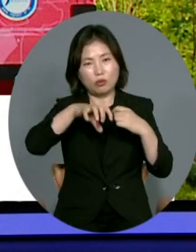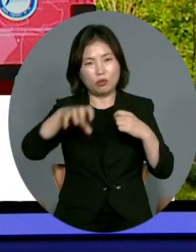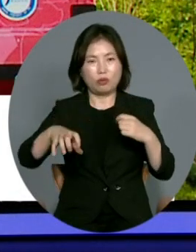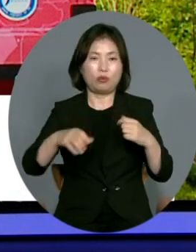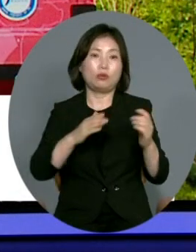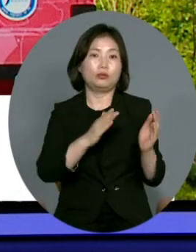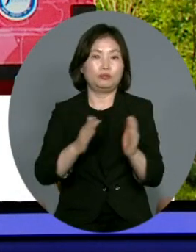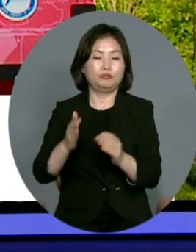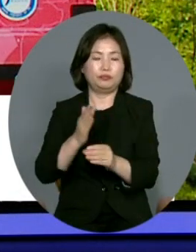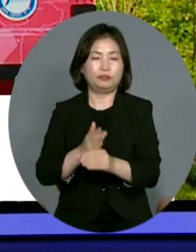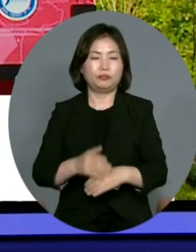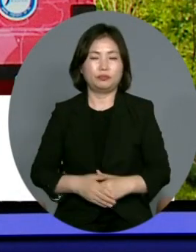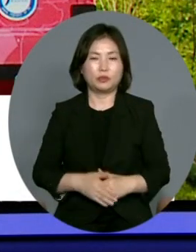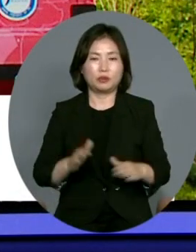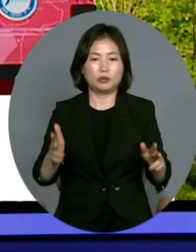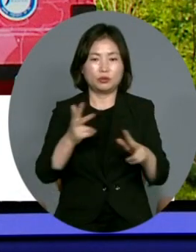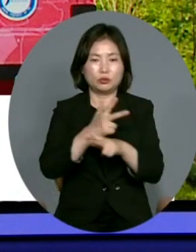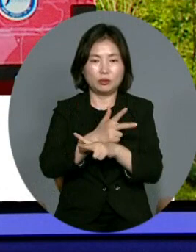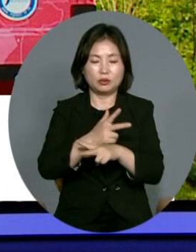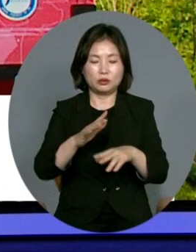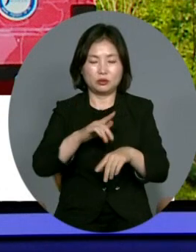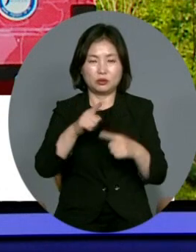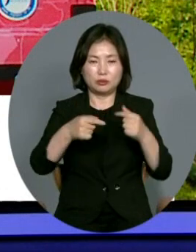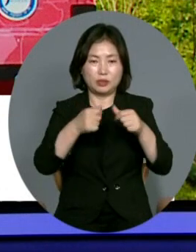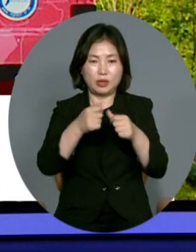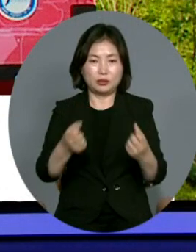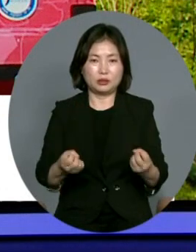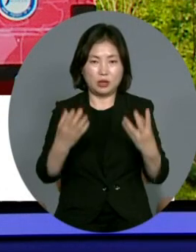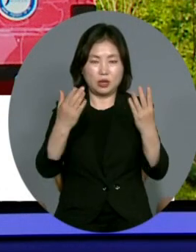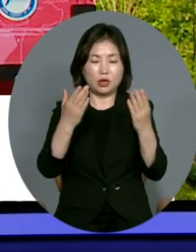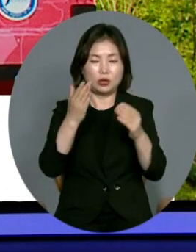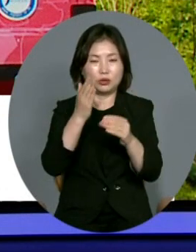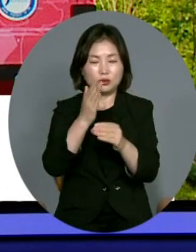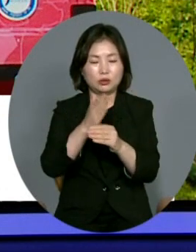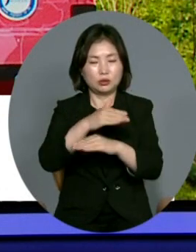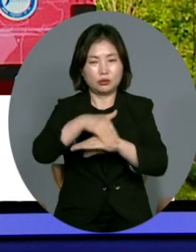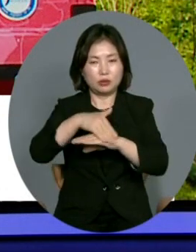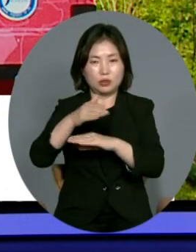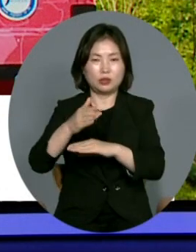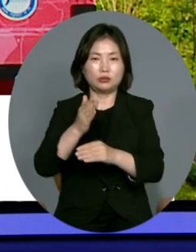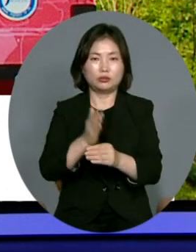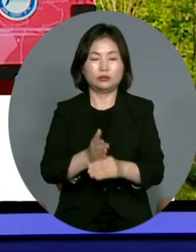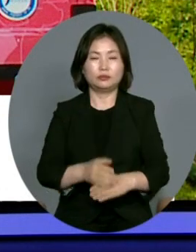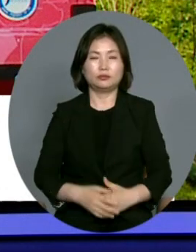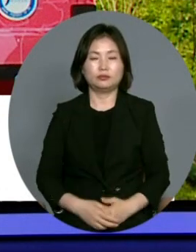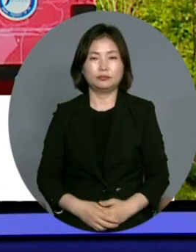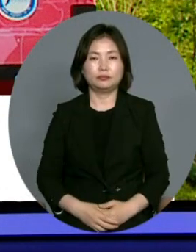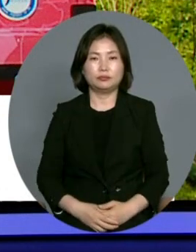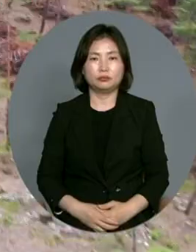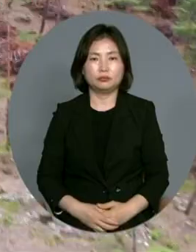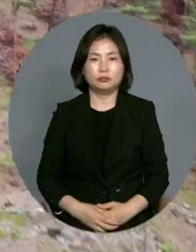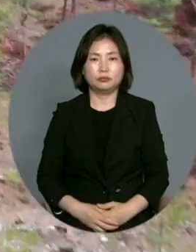마련했습니다 이번 주말에 첫 행사가 열리는데 김경철 기자가 단 산에 둘러봤습니다